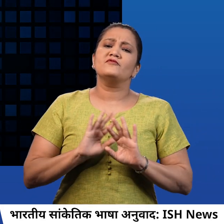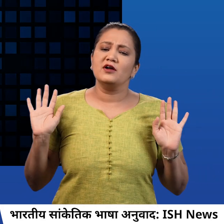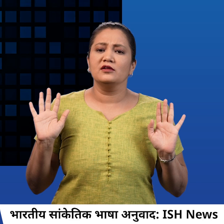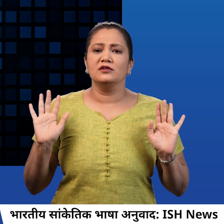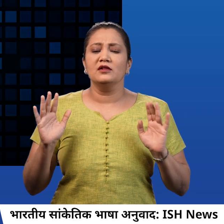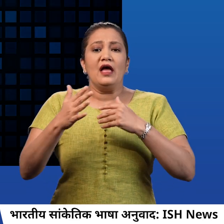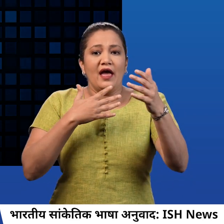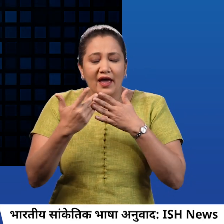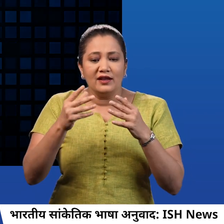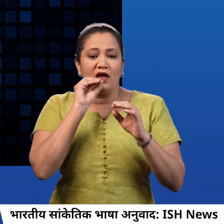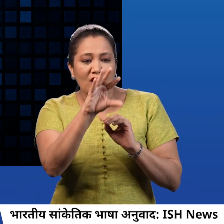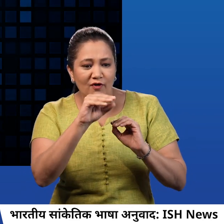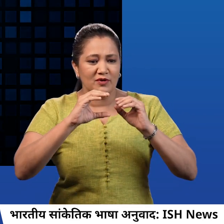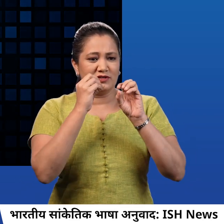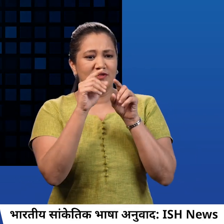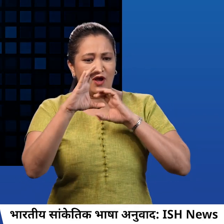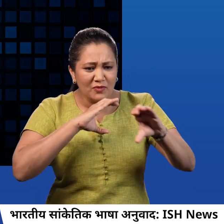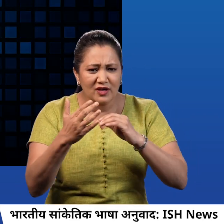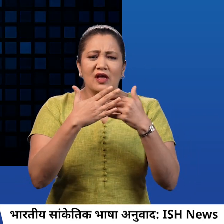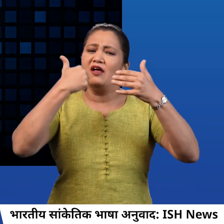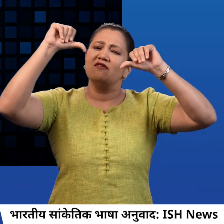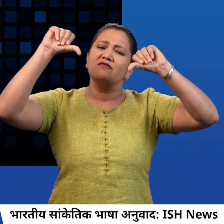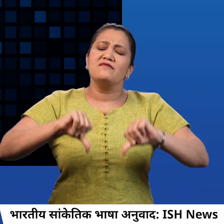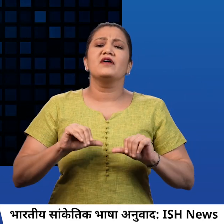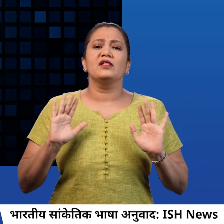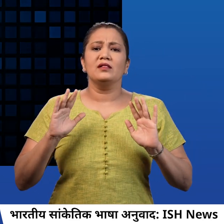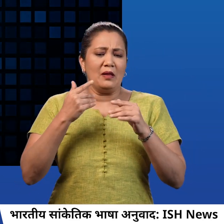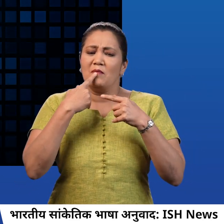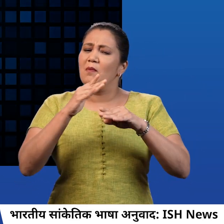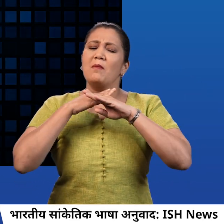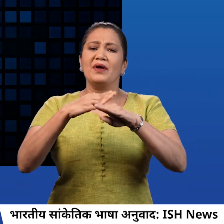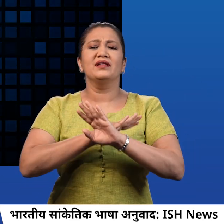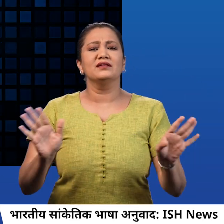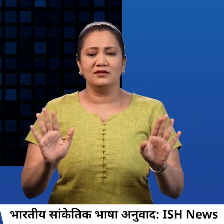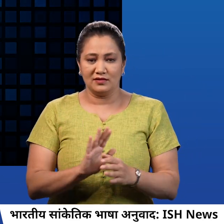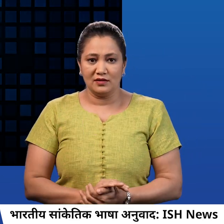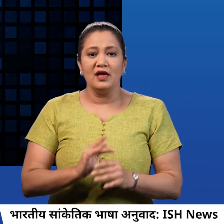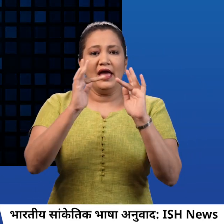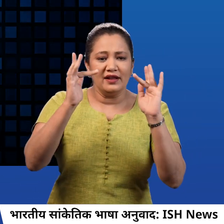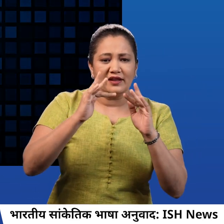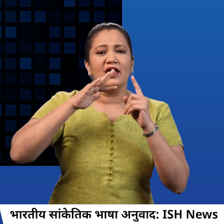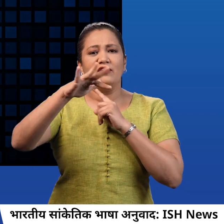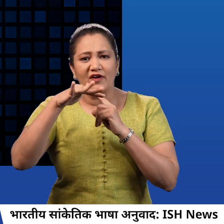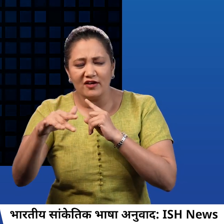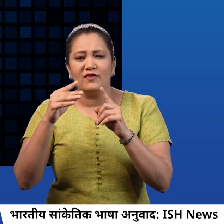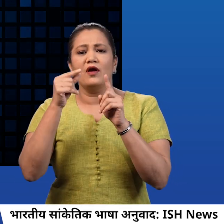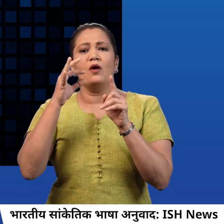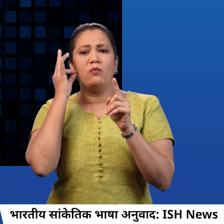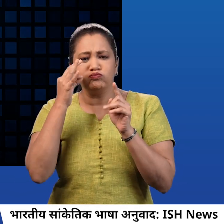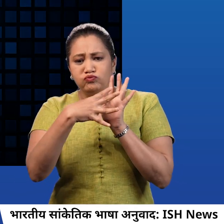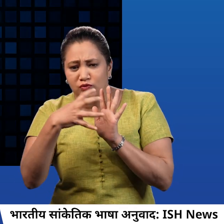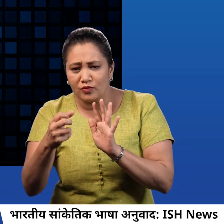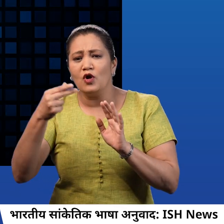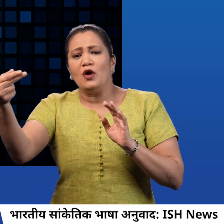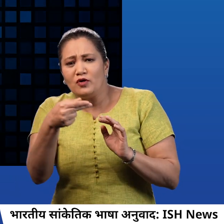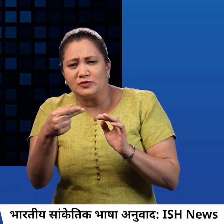वा संवाद प्रस्थापित करण्याची तसंच माहितीची आदानप्रदान करण्याची क्षमताच नाही. आणि यामुळेच इंटरनेट, वायफाय,